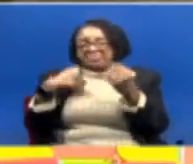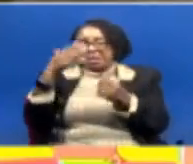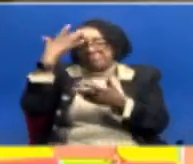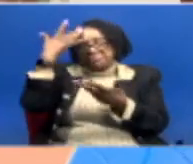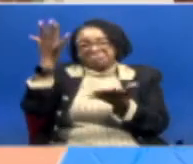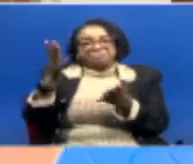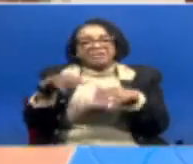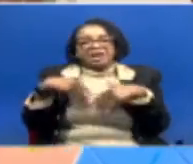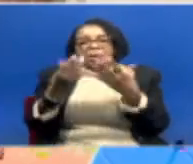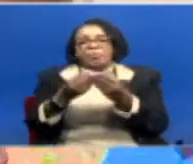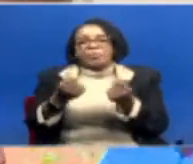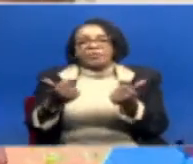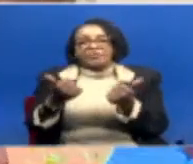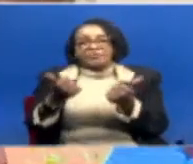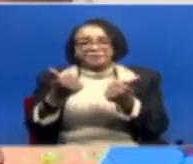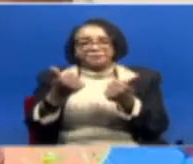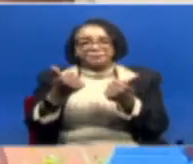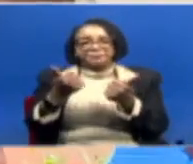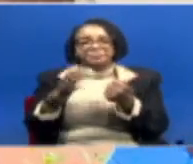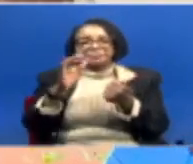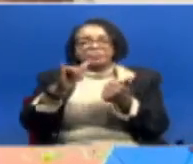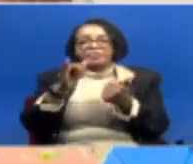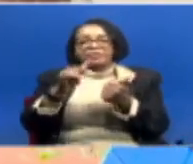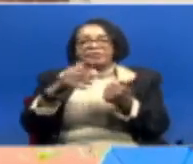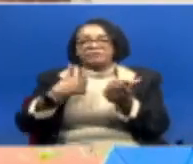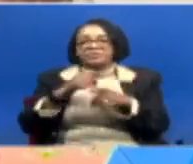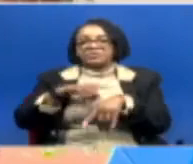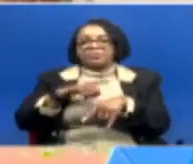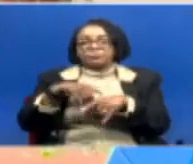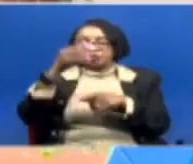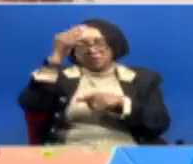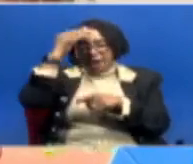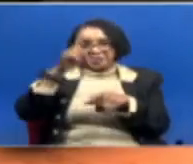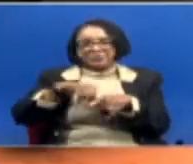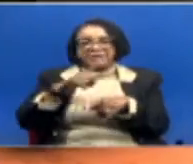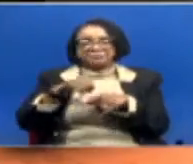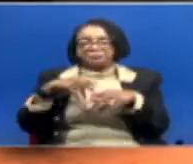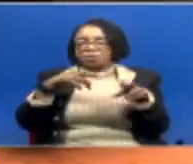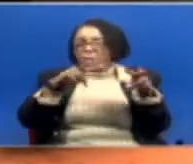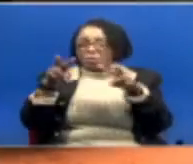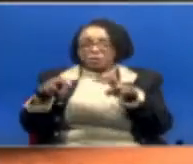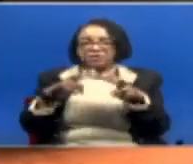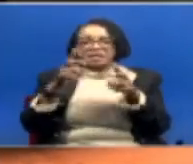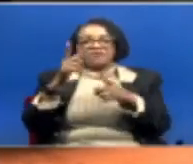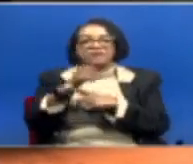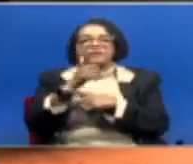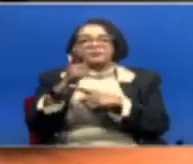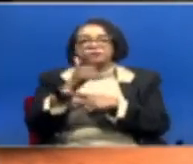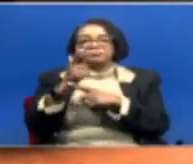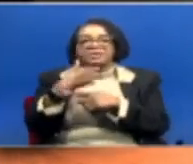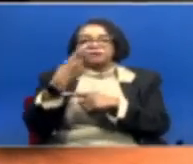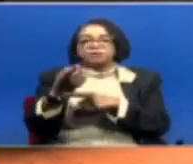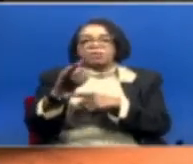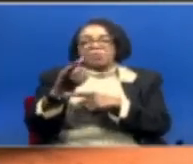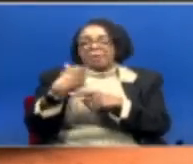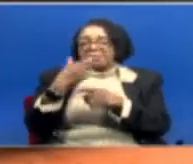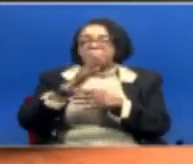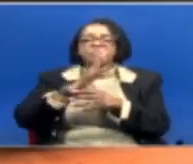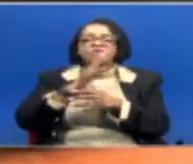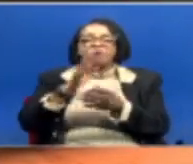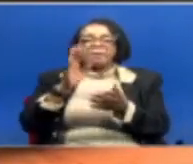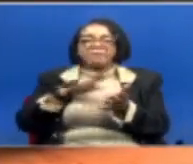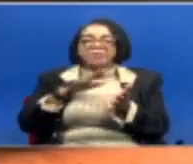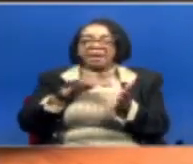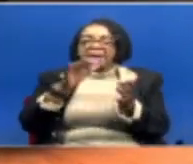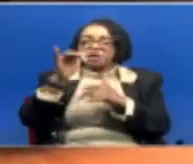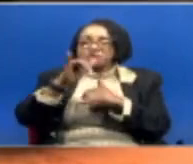cube. Weledi wa Muthee ni ule wa kujifunza kwa kuona video mitandaoni. Nikaanza kuambia mamangu bundles, tuende YouTube ni